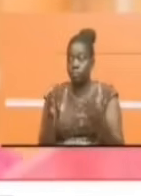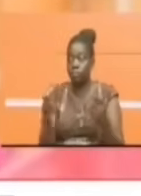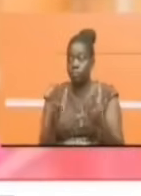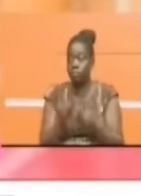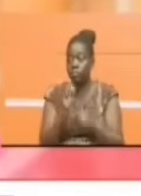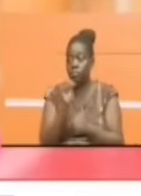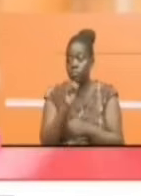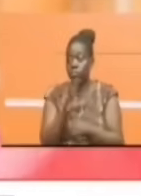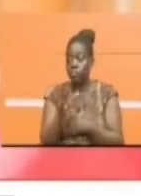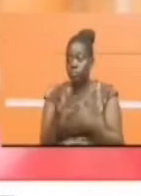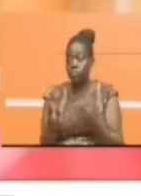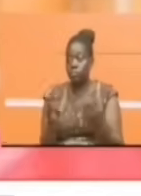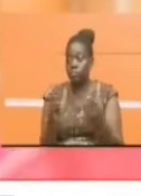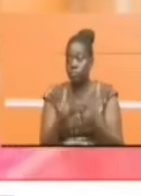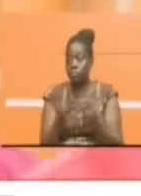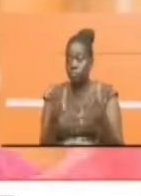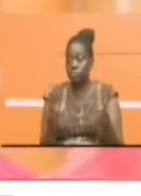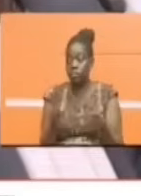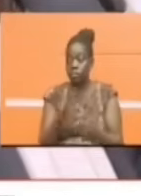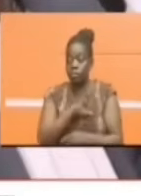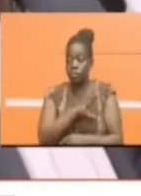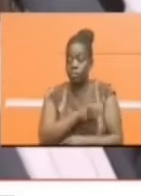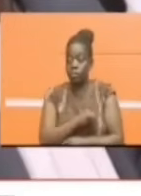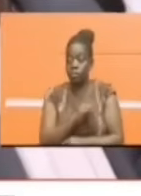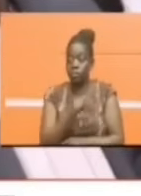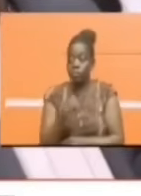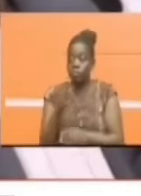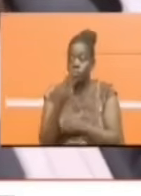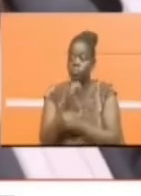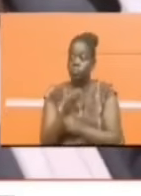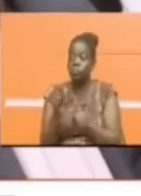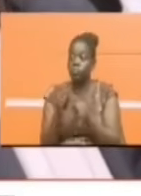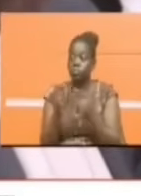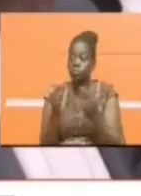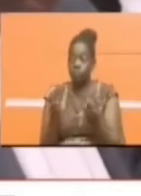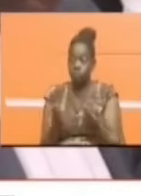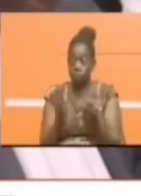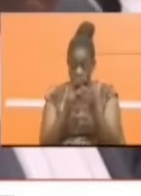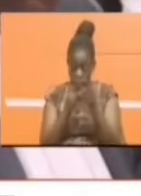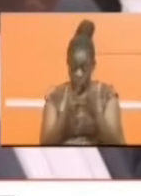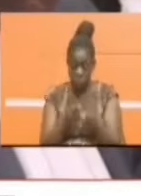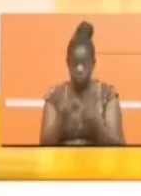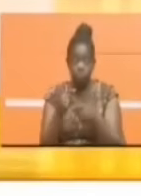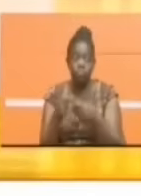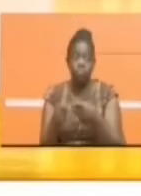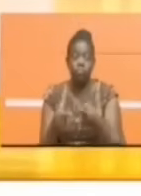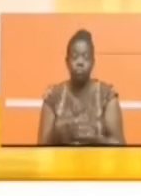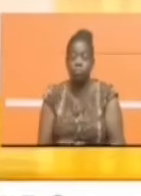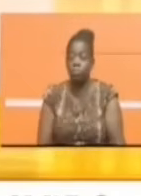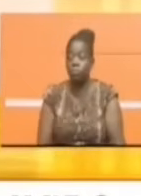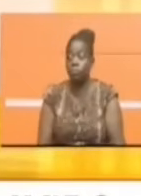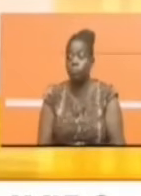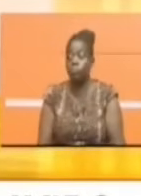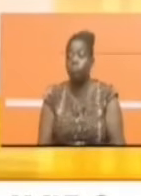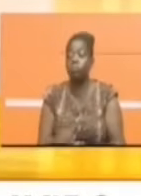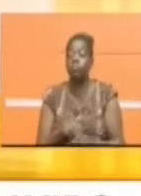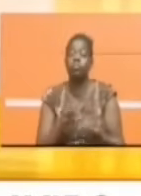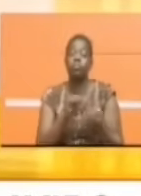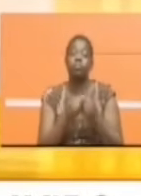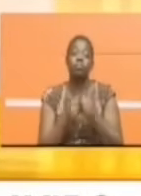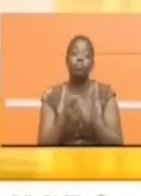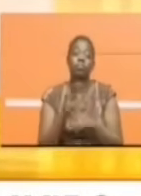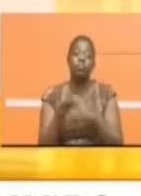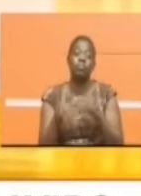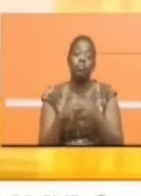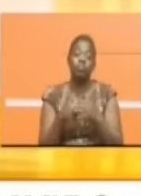entanda gy'asibiridde abagala n'omuli okugumiikiriza obwesigwa n'okwetowaza okusobola okubuwangaaza. Mu kusoomooza kwonna okubeerawo